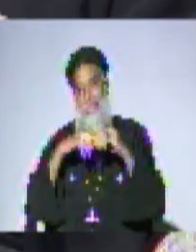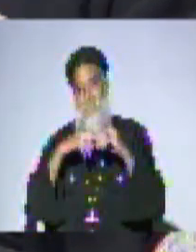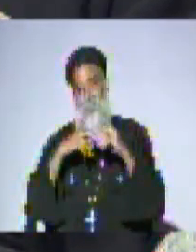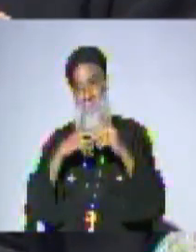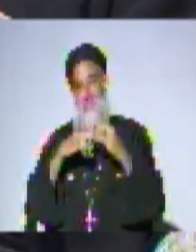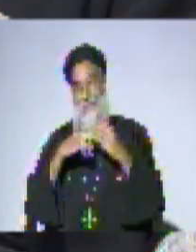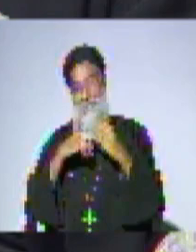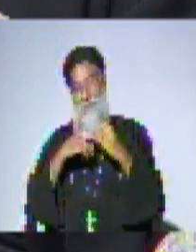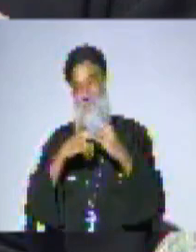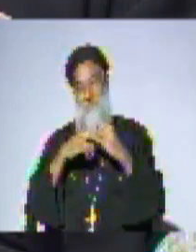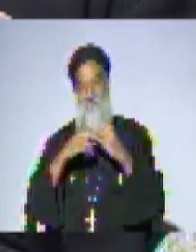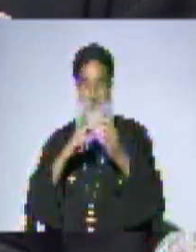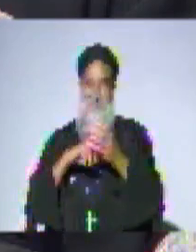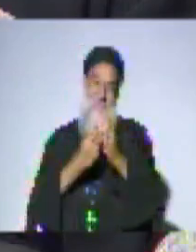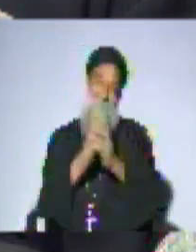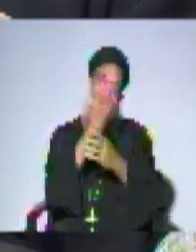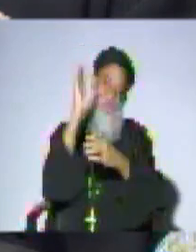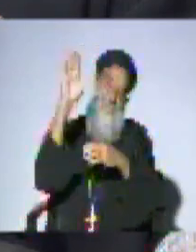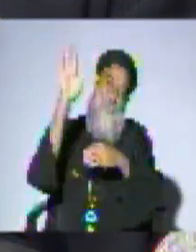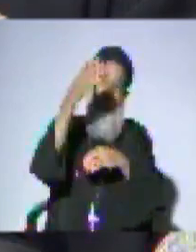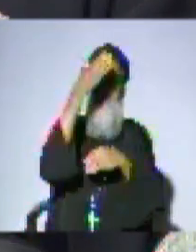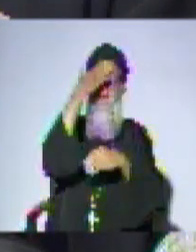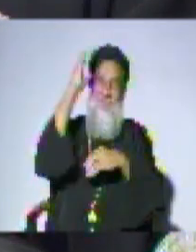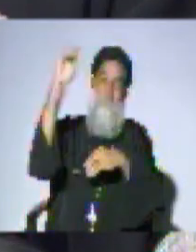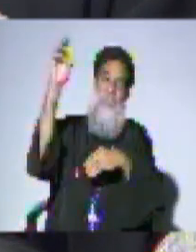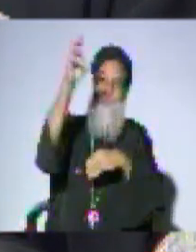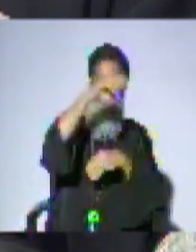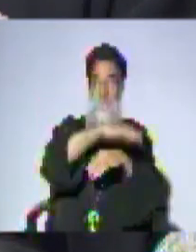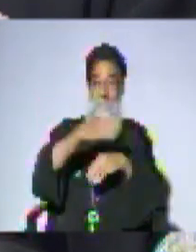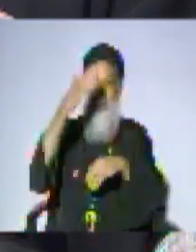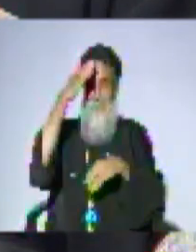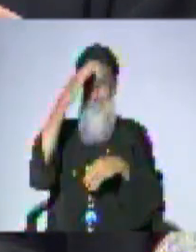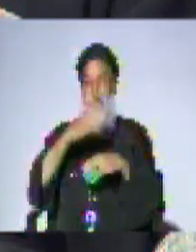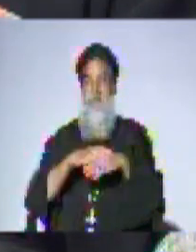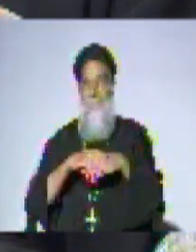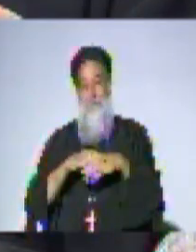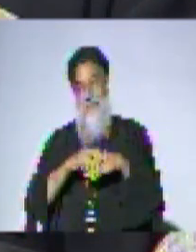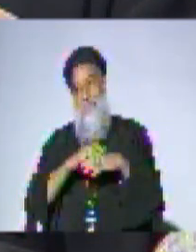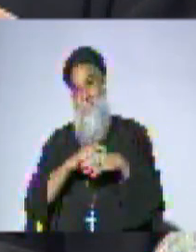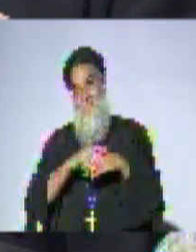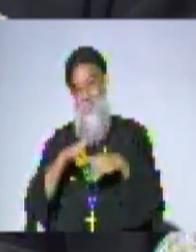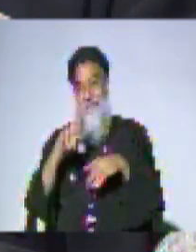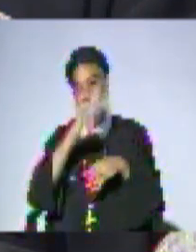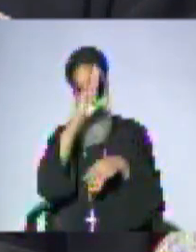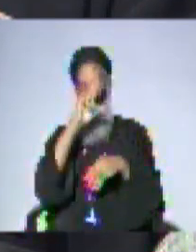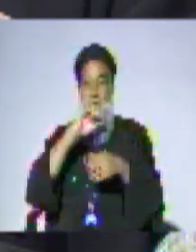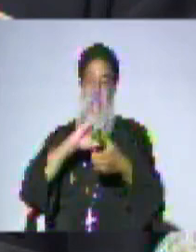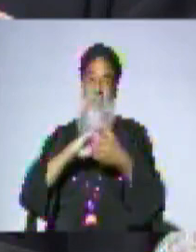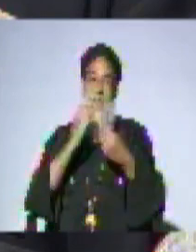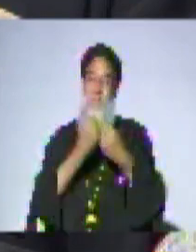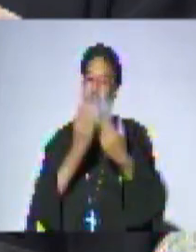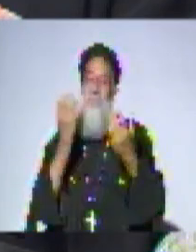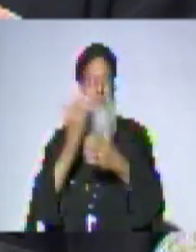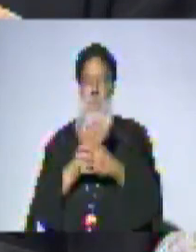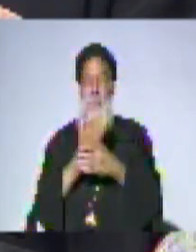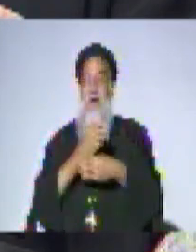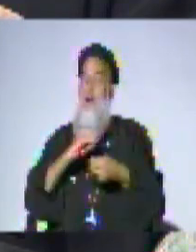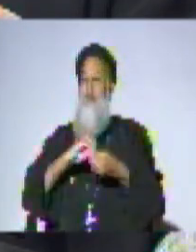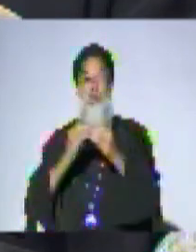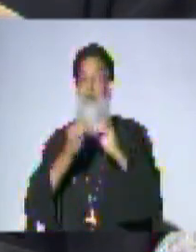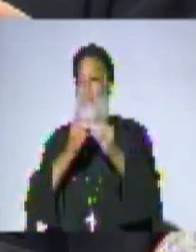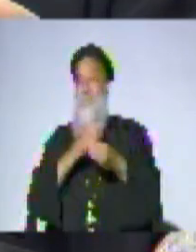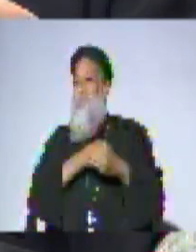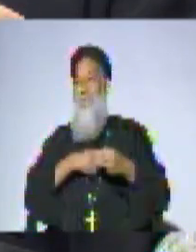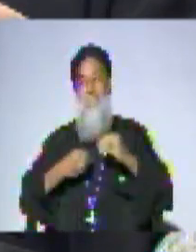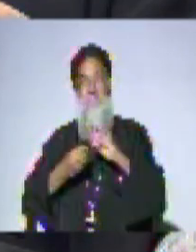ده. تمام. يرشوا ميه. شكرا اتصالك استاذ يوسف. والسؤال الاولاني كان يعني بيقول ليه